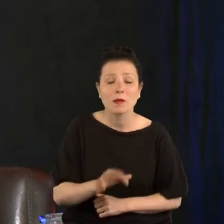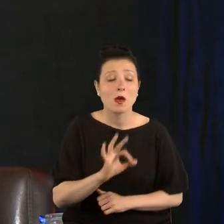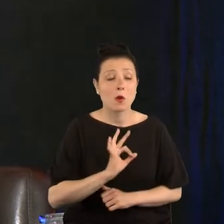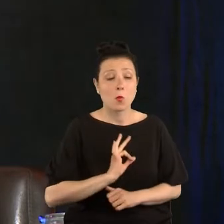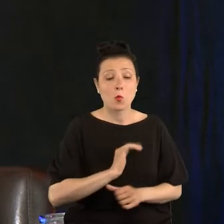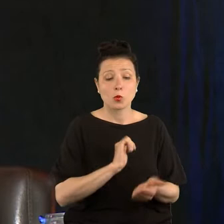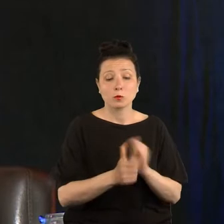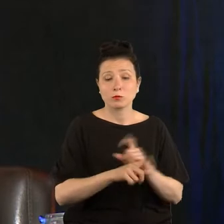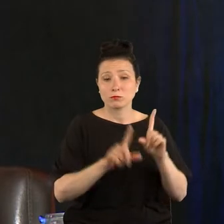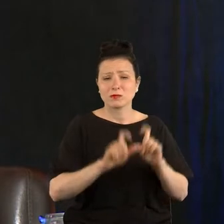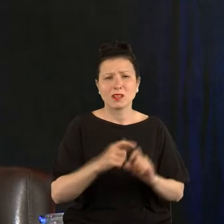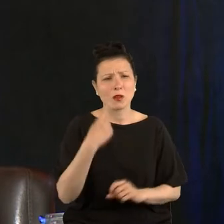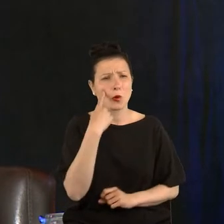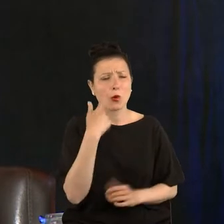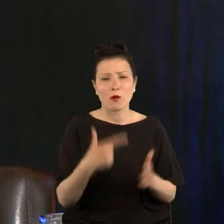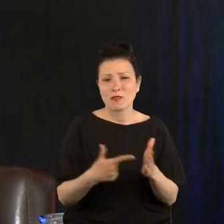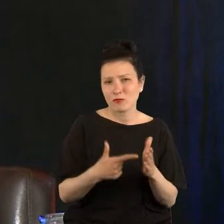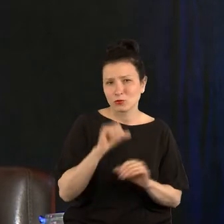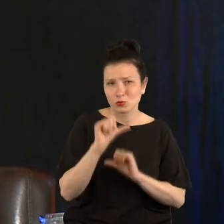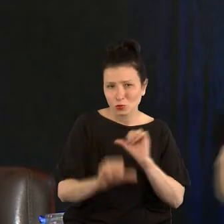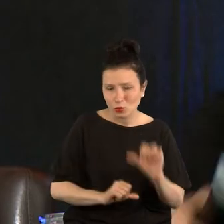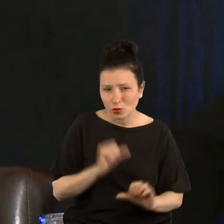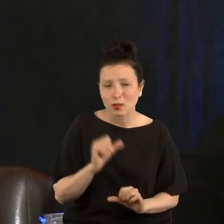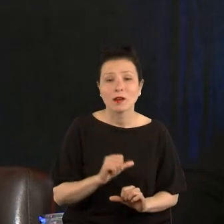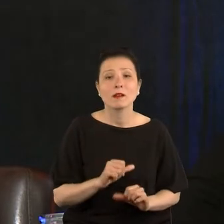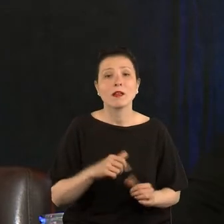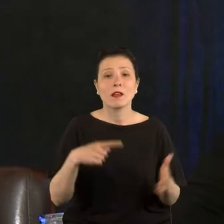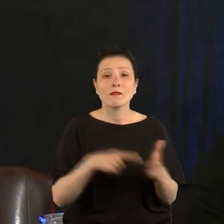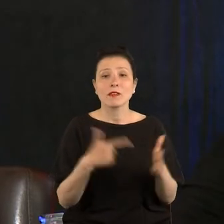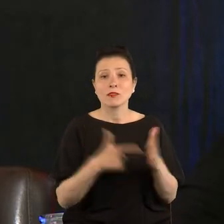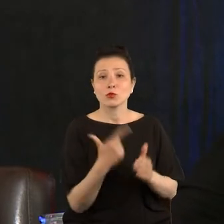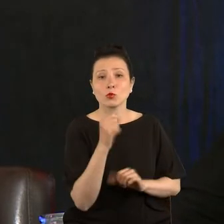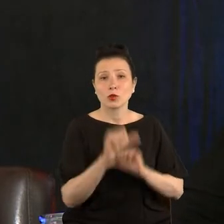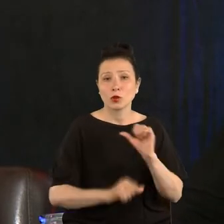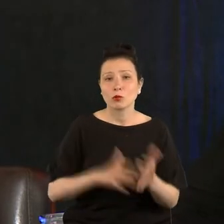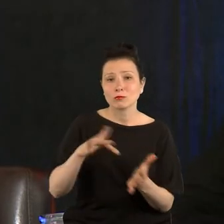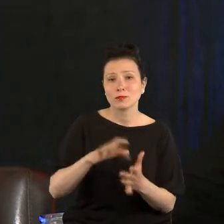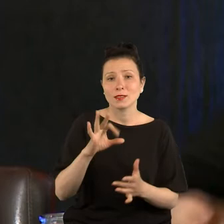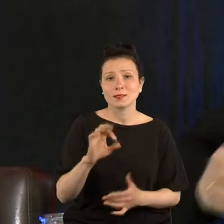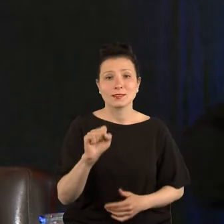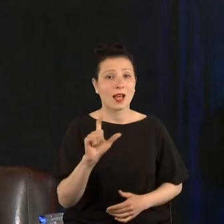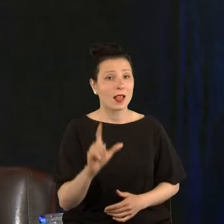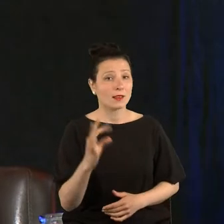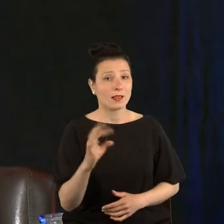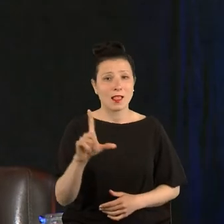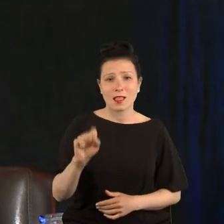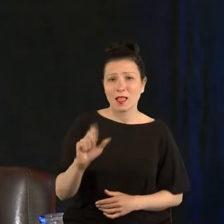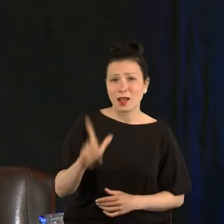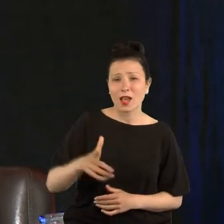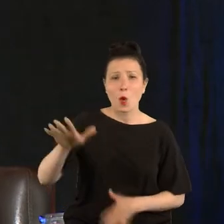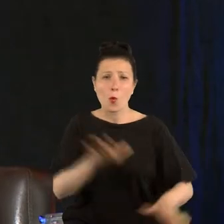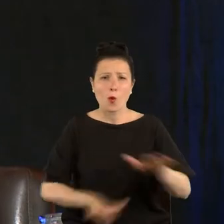zaczął gdzieś koło 2000 roku. W 2002 w Salt Lake nie potrafiłam biegać łyżwą, a